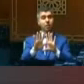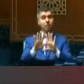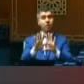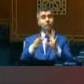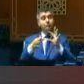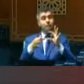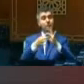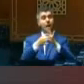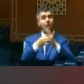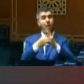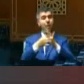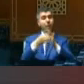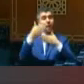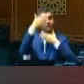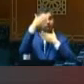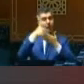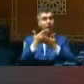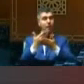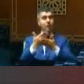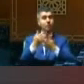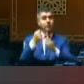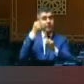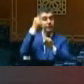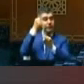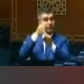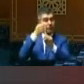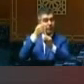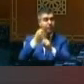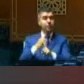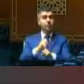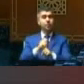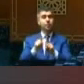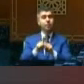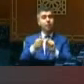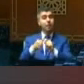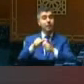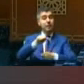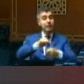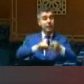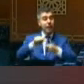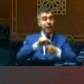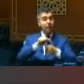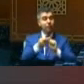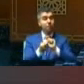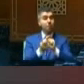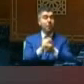بالبنك المركزي اللي كيشتغل، لأن ما يمكنلكش تدخل تبدل نظام صرف بلا ما يكون